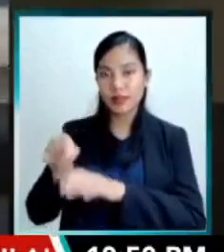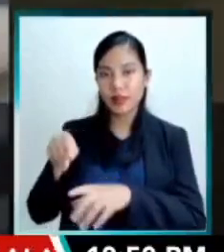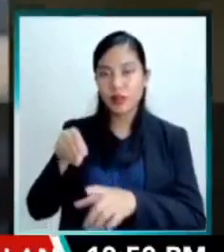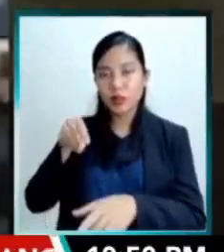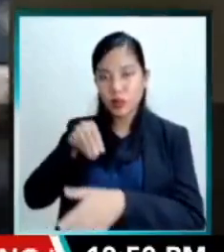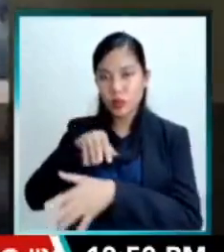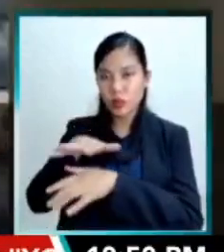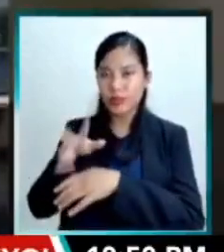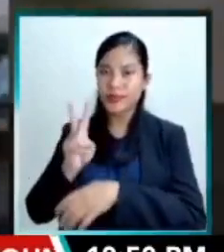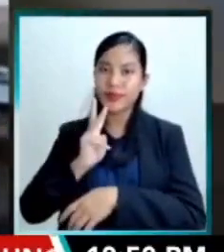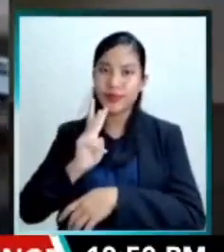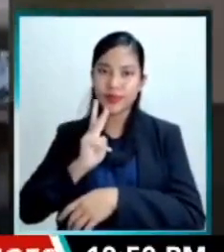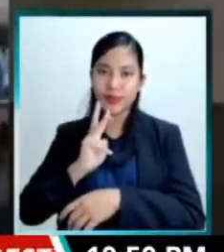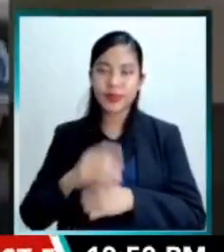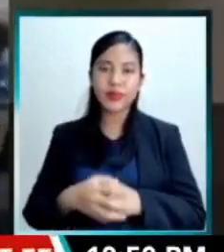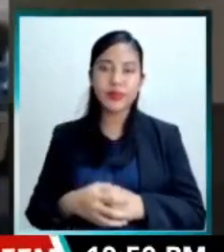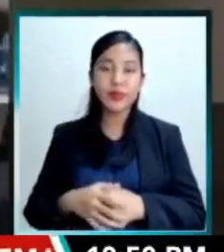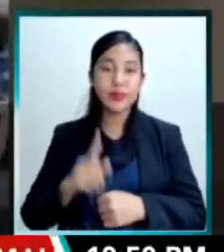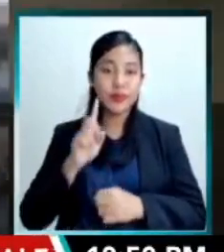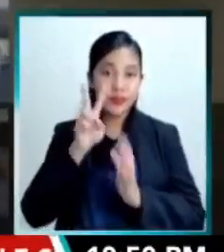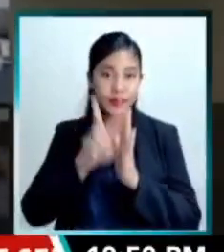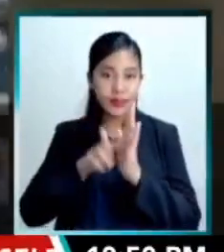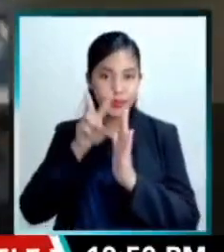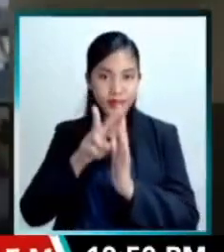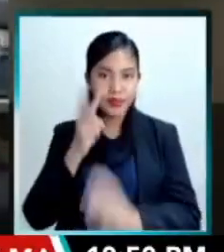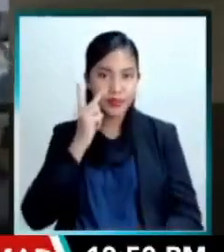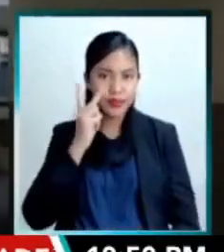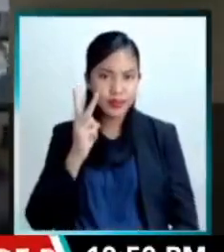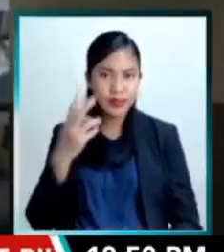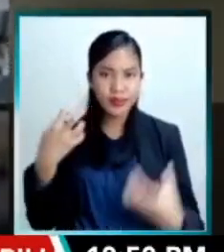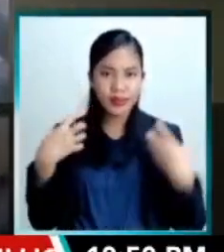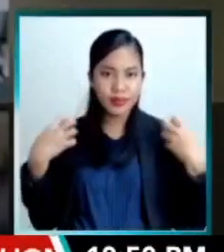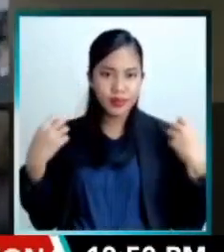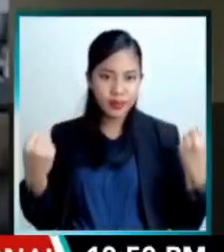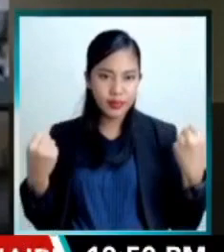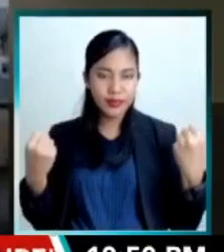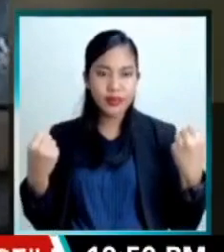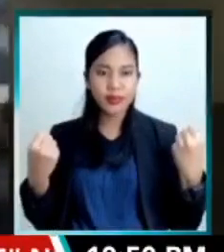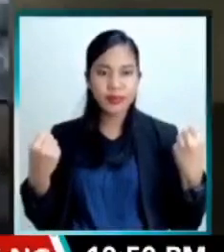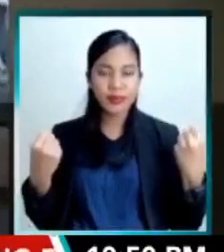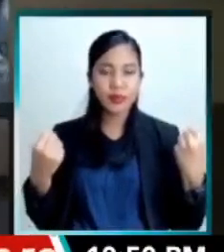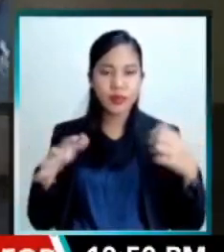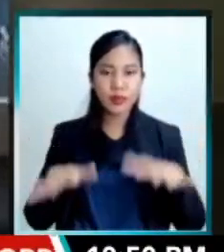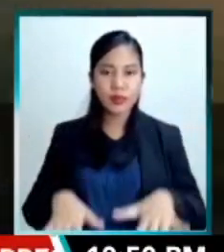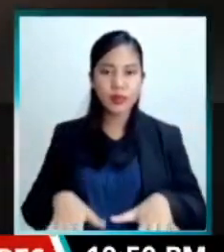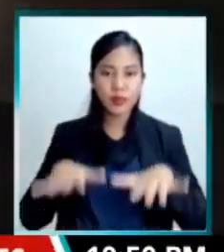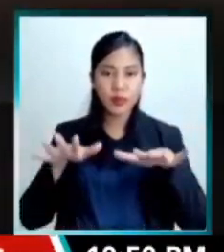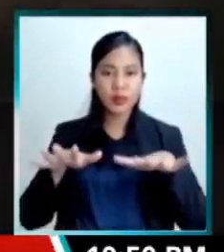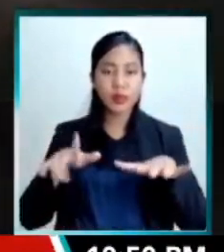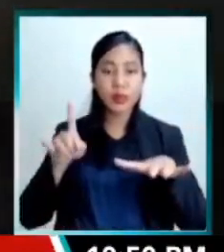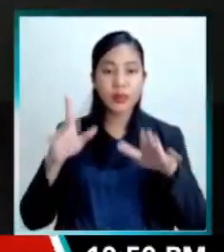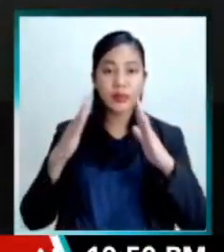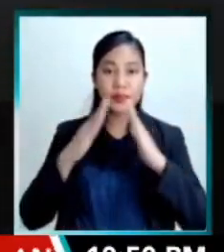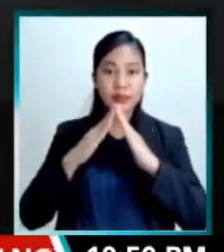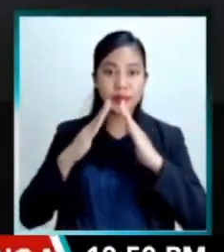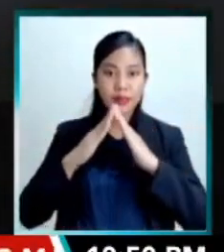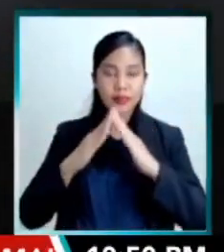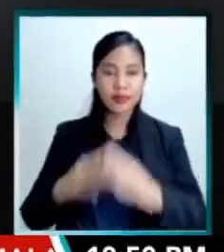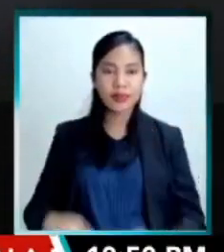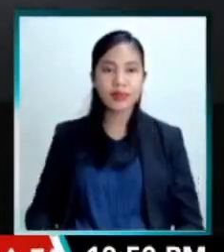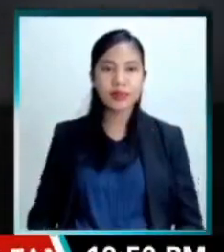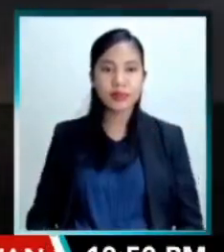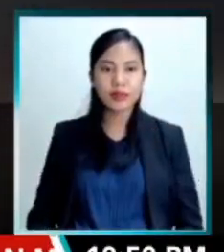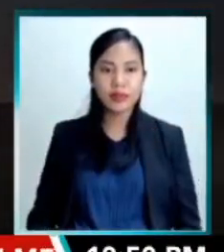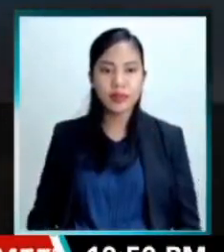Sa isa pang video, kita rin ang malakas na agos ng baha sa ilalim ng isang bahay. Halos ganito rin